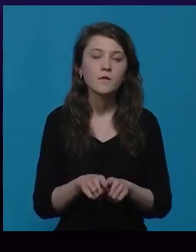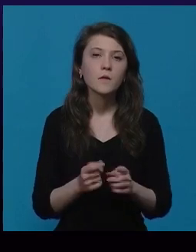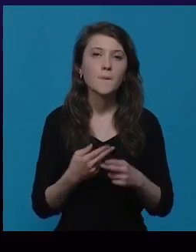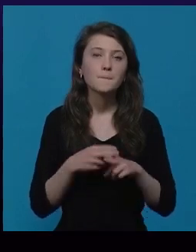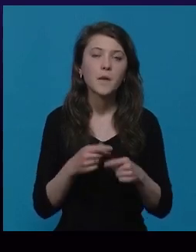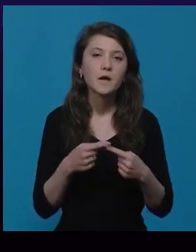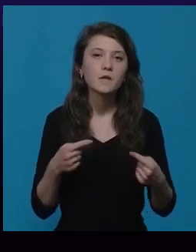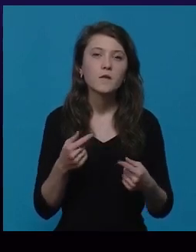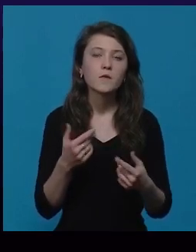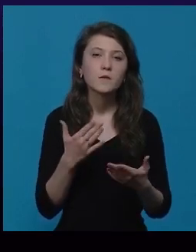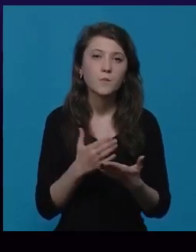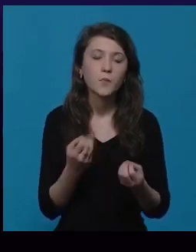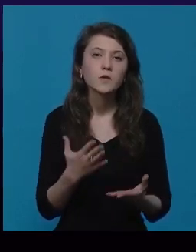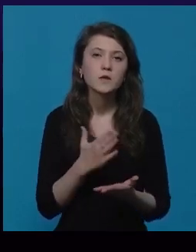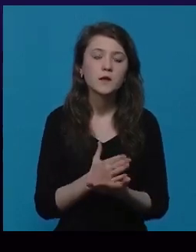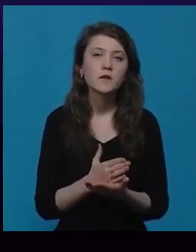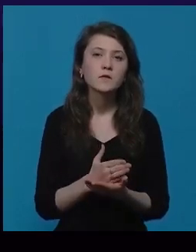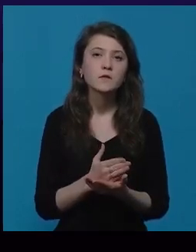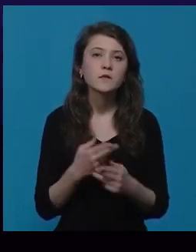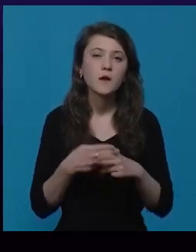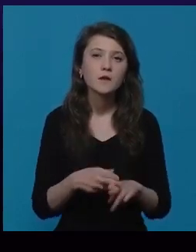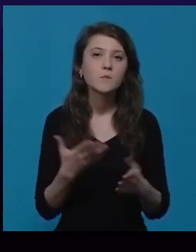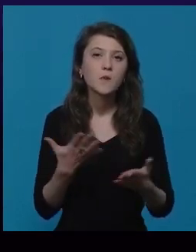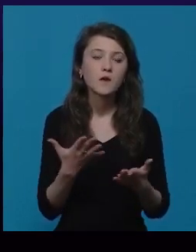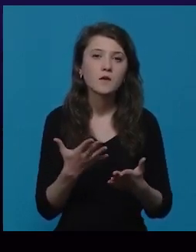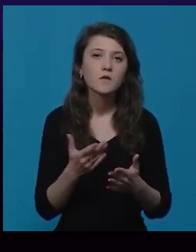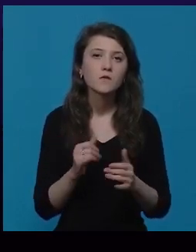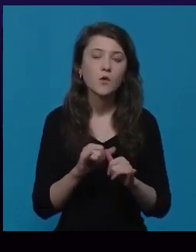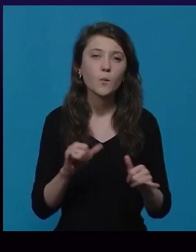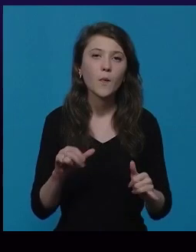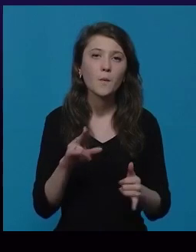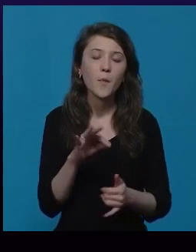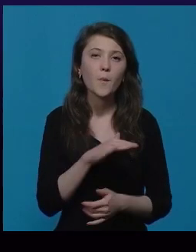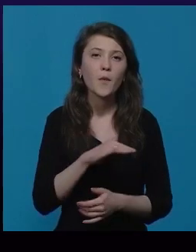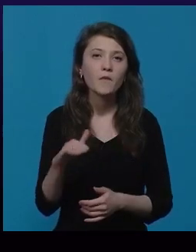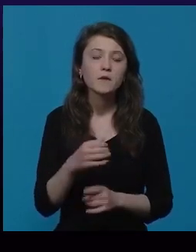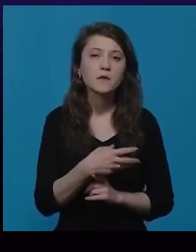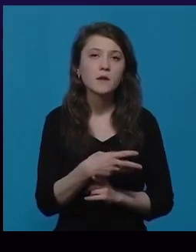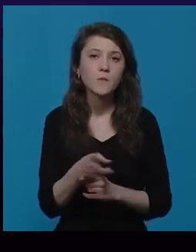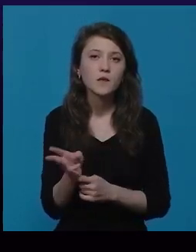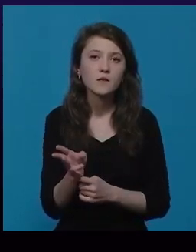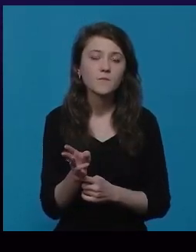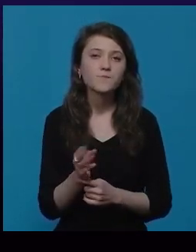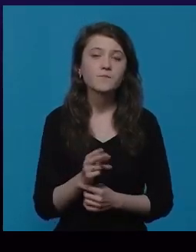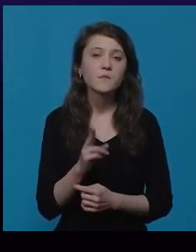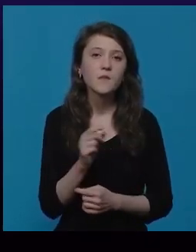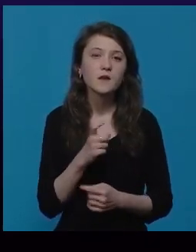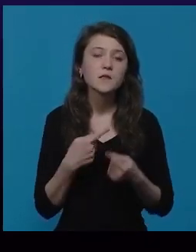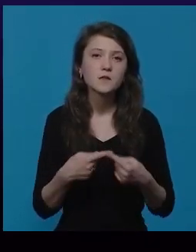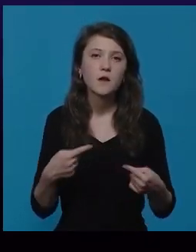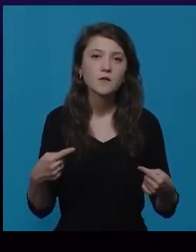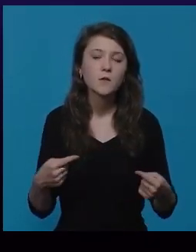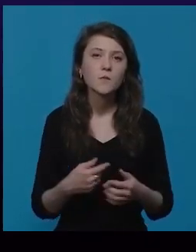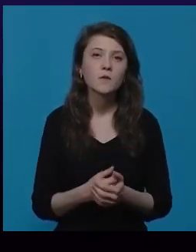просто є засіб, який розповсюджує по поверхні. Да, розпилює дезінфікуючі засоби і, ну, хлопці,